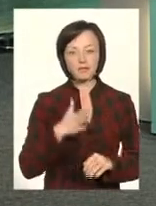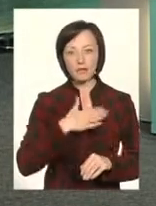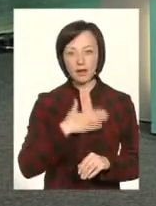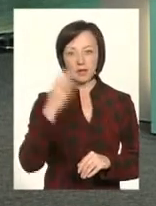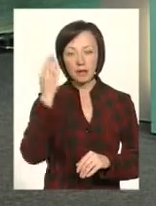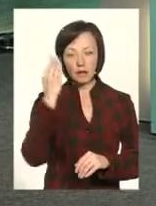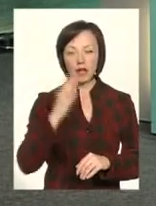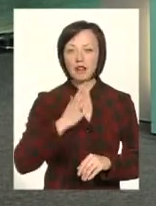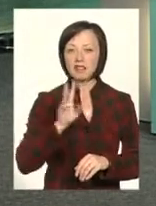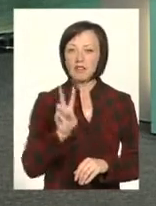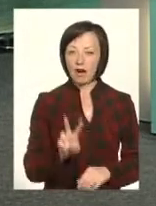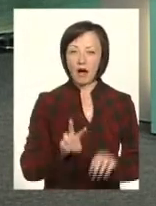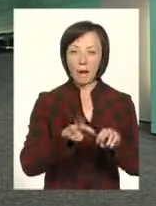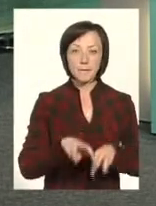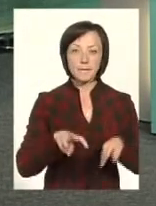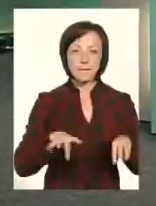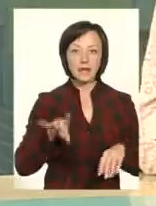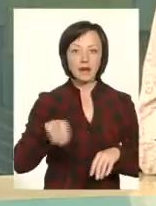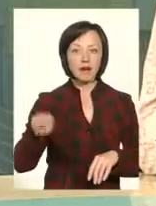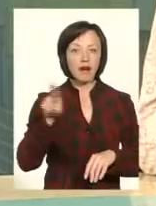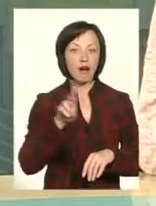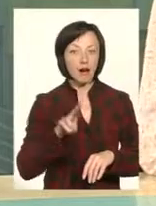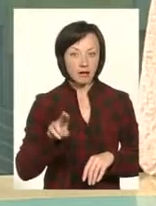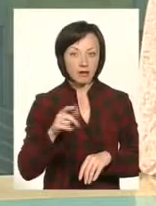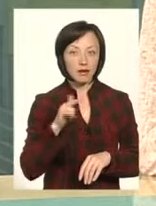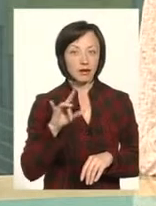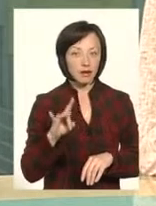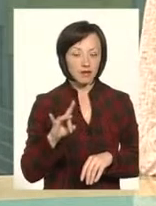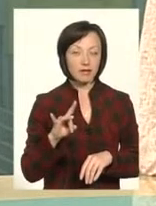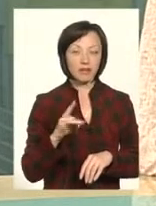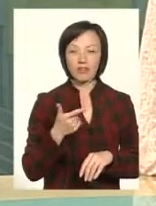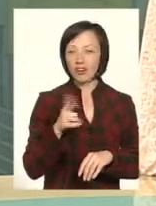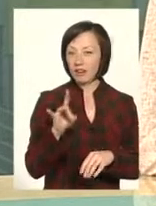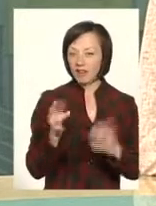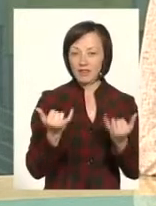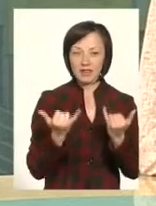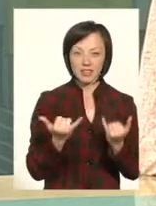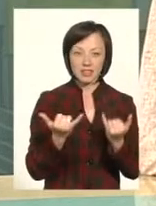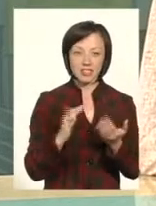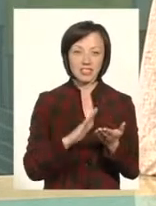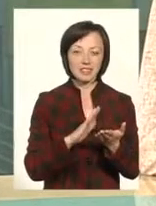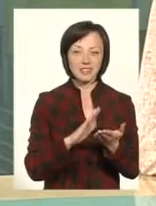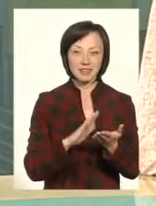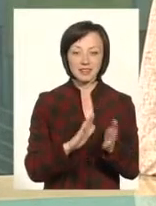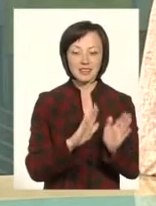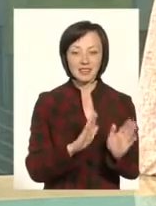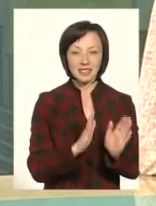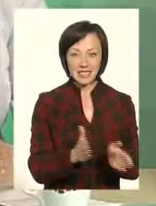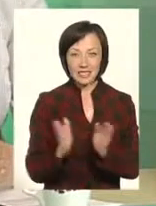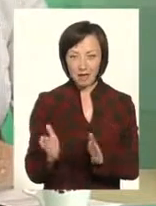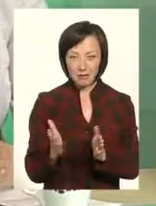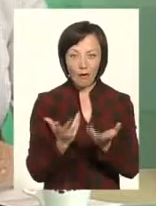2 мільярди гривень, навіть, здається, голос мільярди, але в гривнях і в нинішній системі координат,